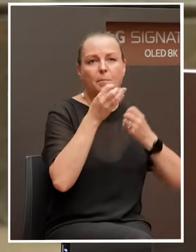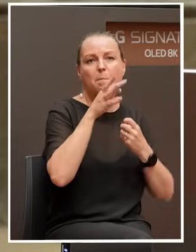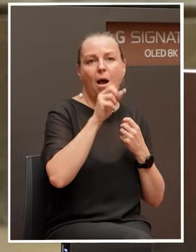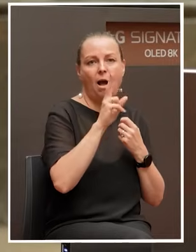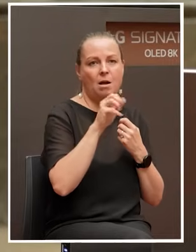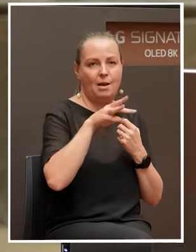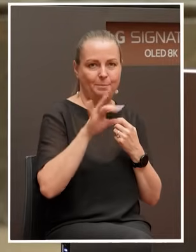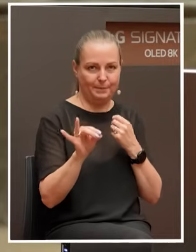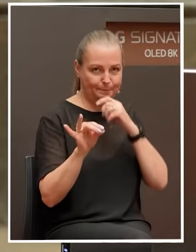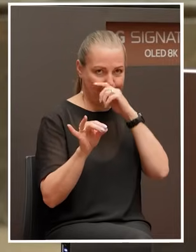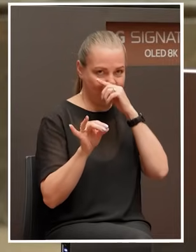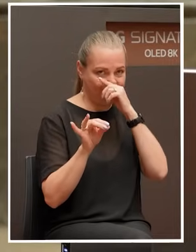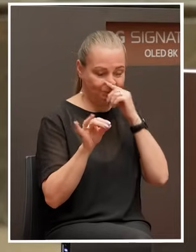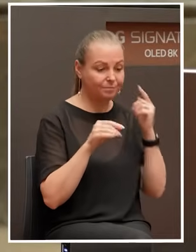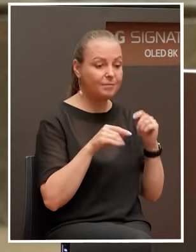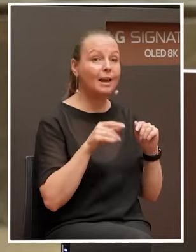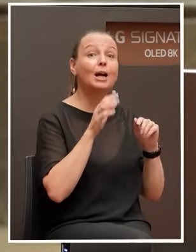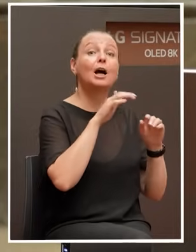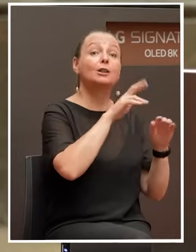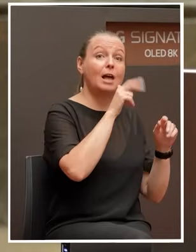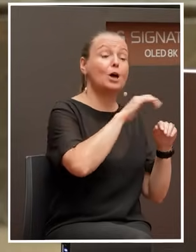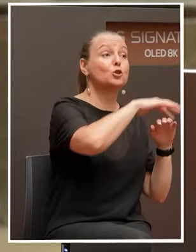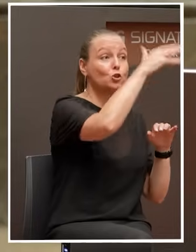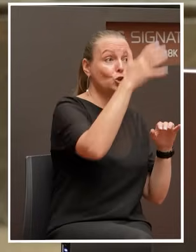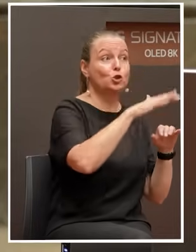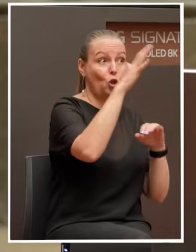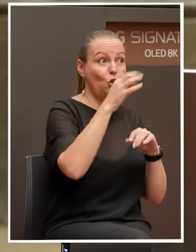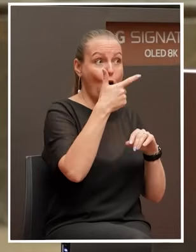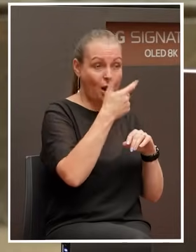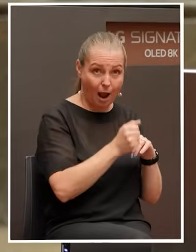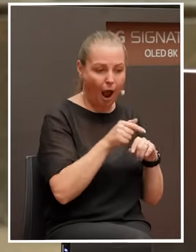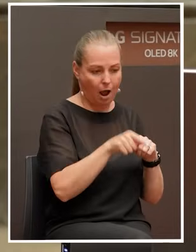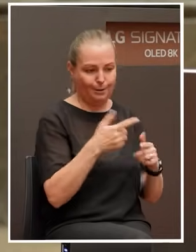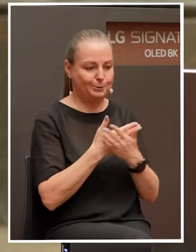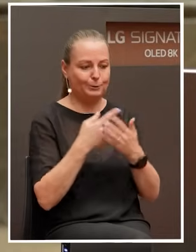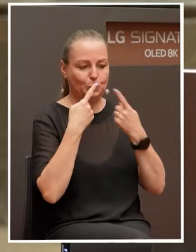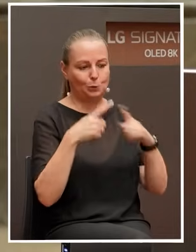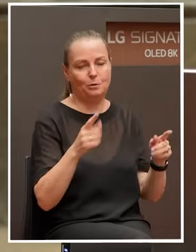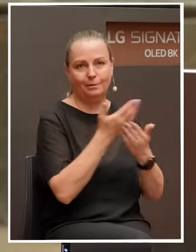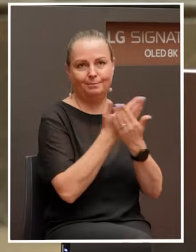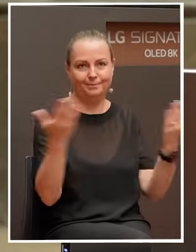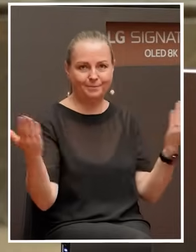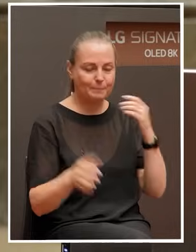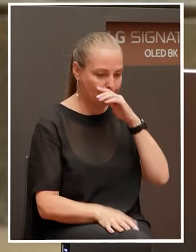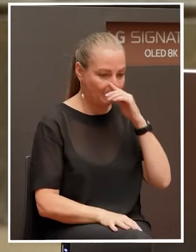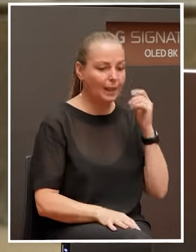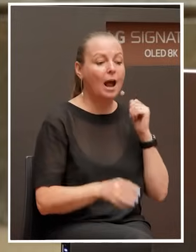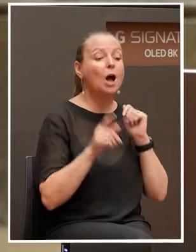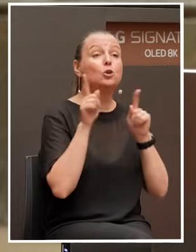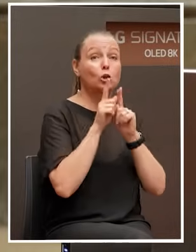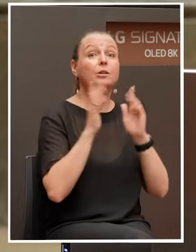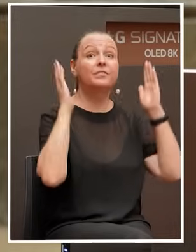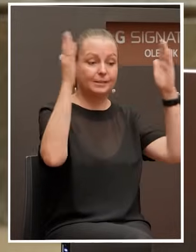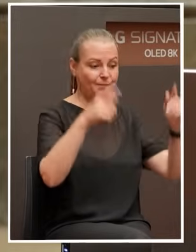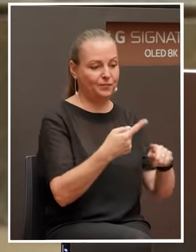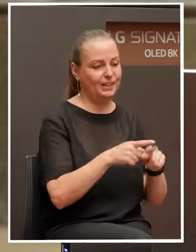То есть вот эти самые стога, они перед нами только в другой ипостаси. Там же он выставляет вот эту